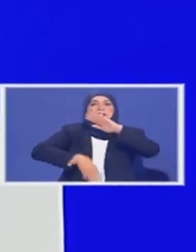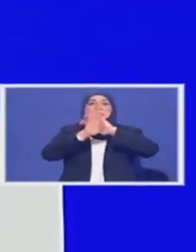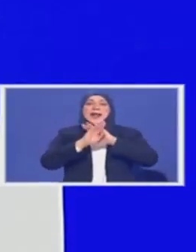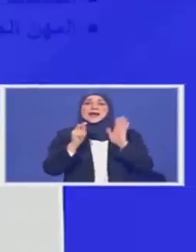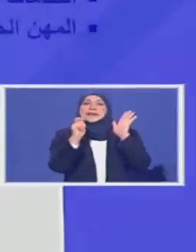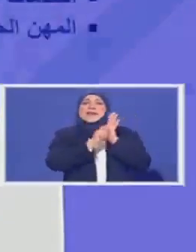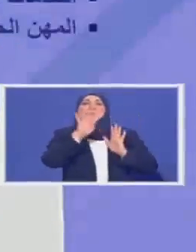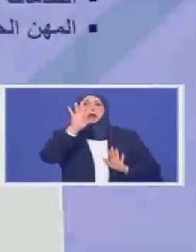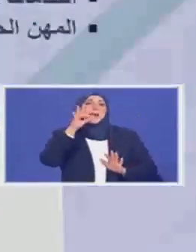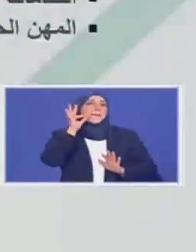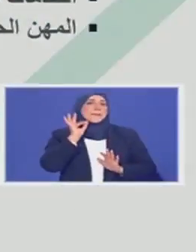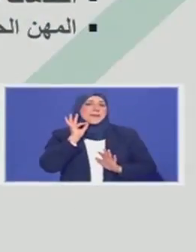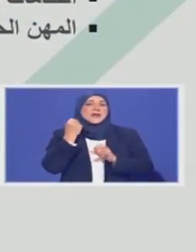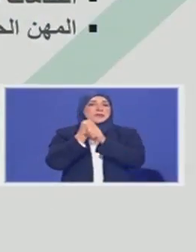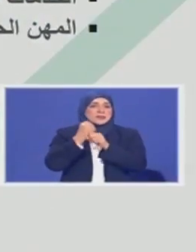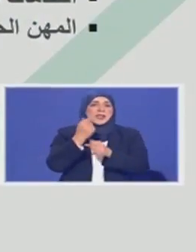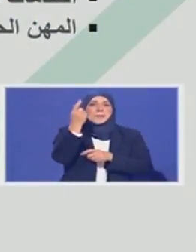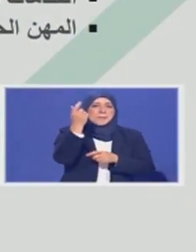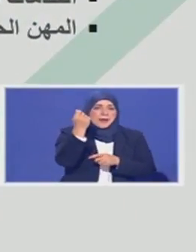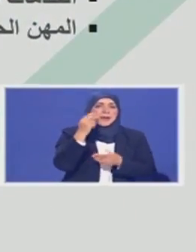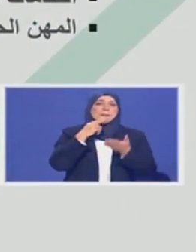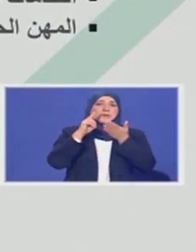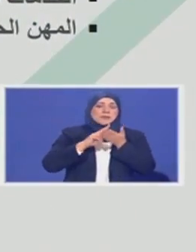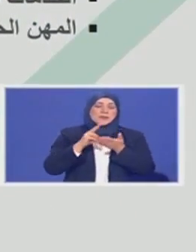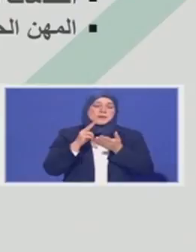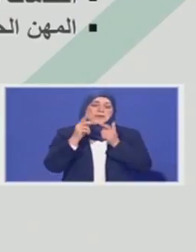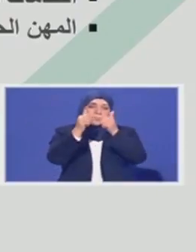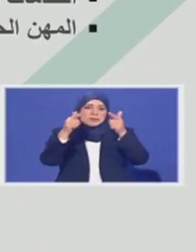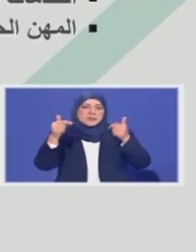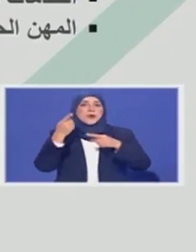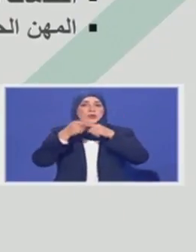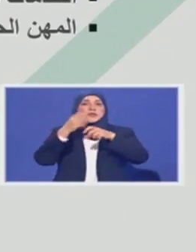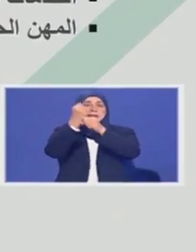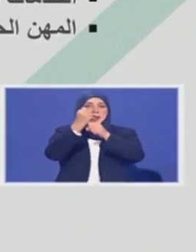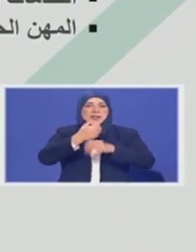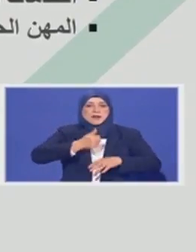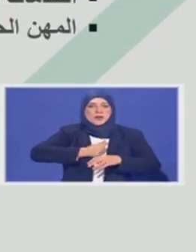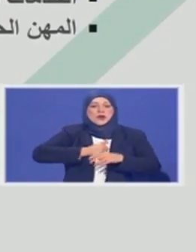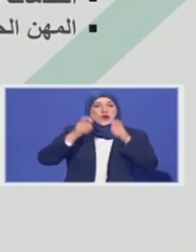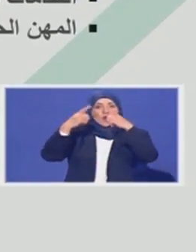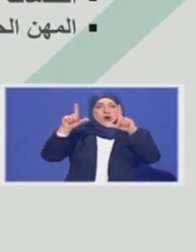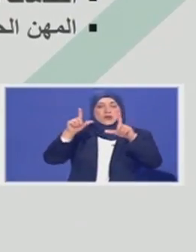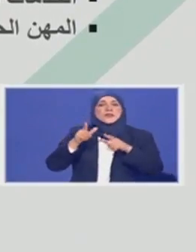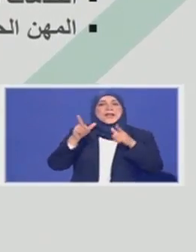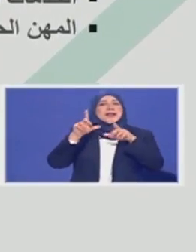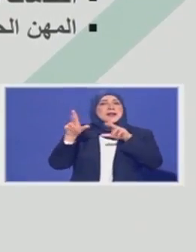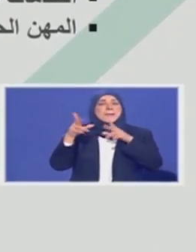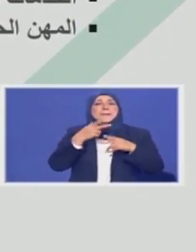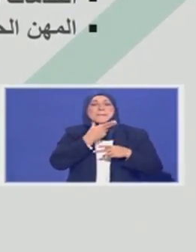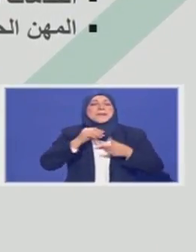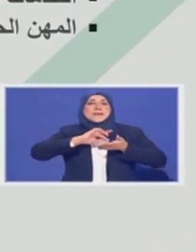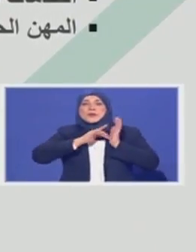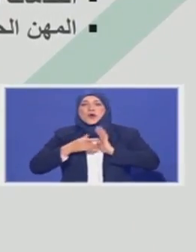هي الخدمات المالية، الخدمات للمؤسسات والمهن الحرة. بالنسبة للخدمات ككل